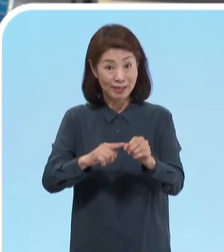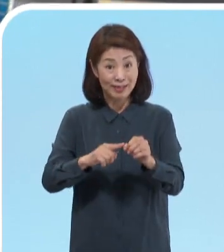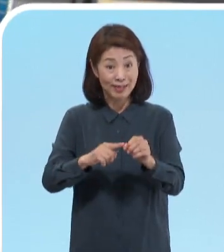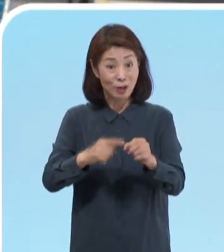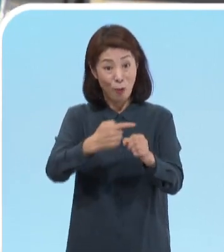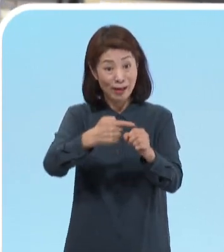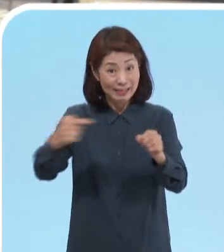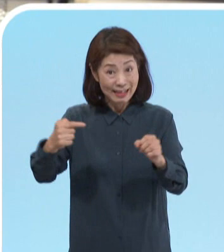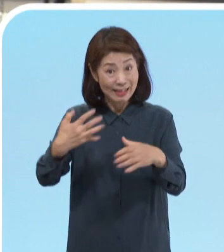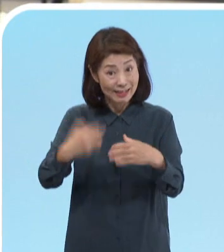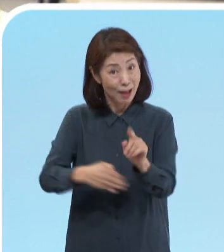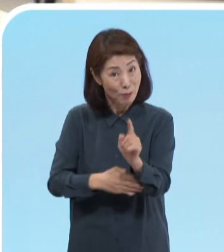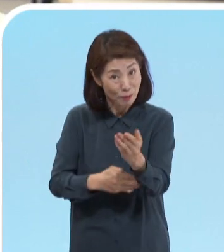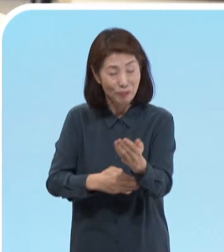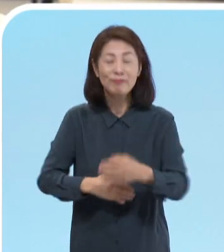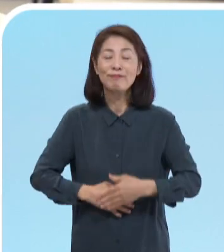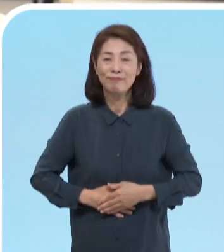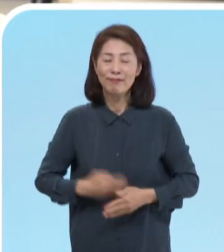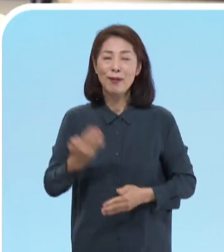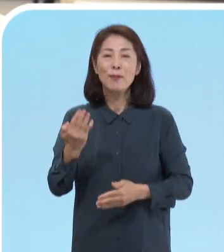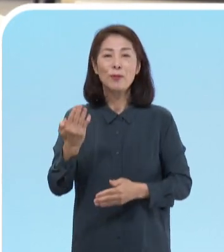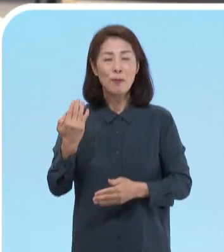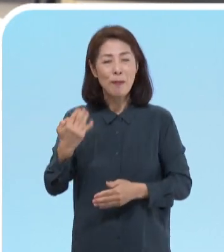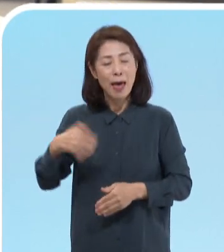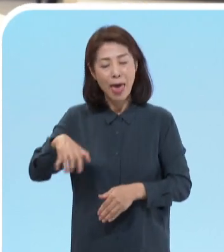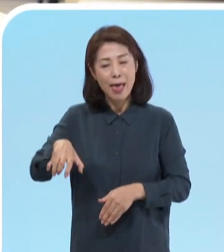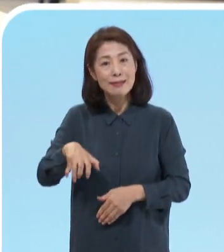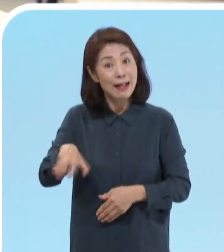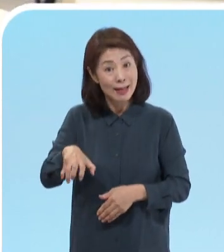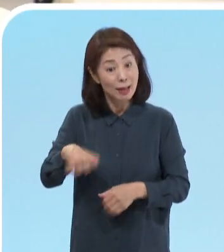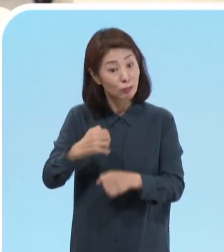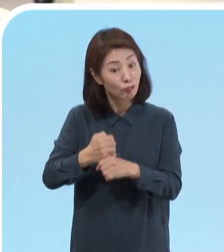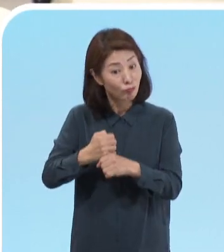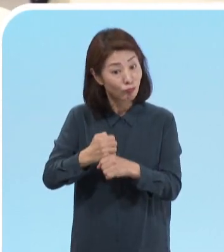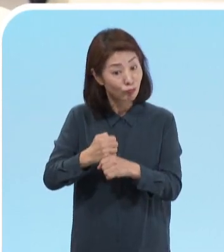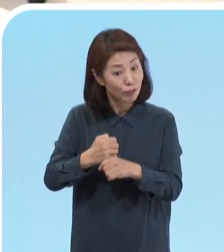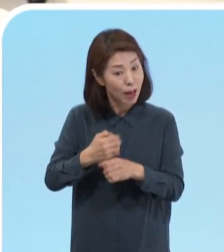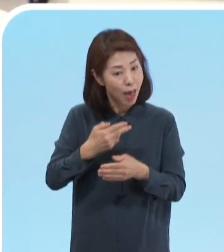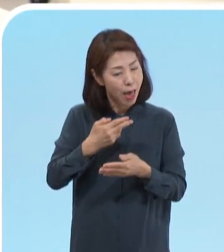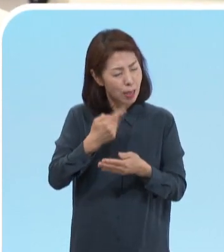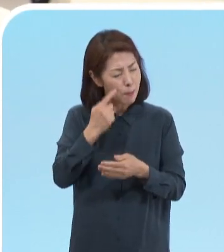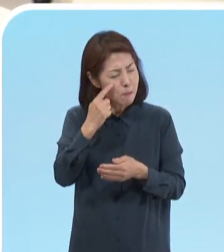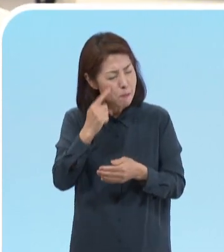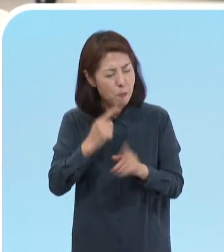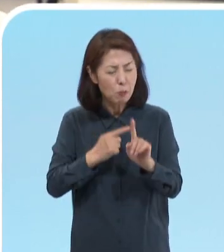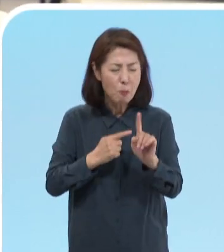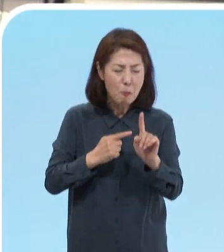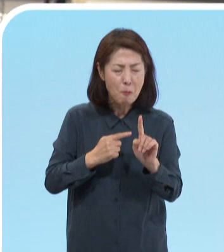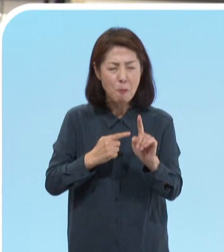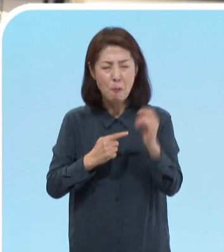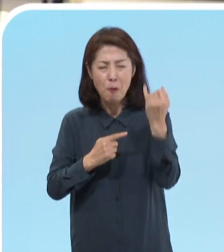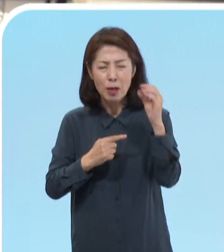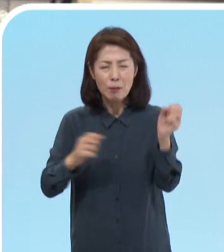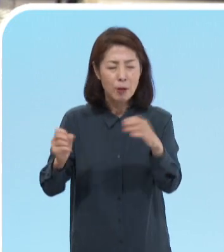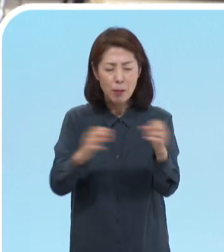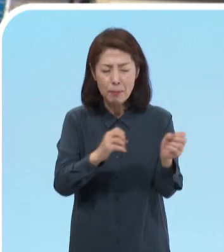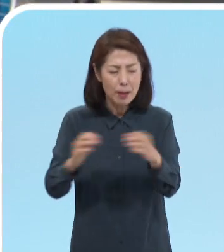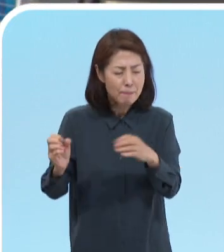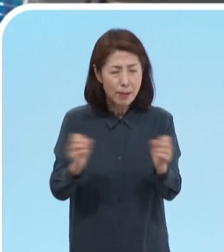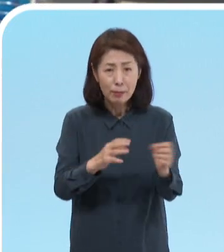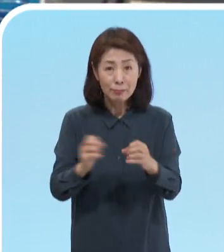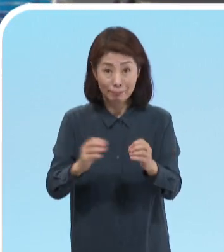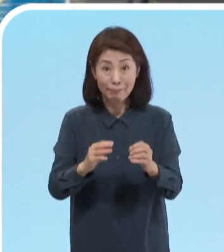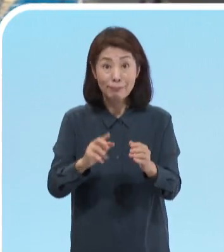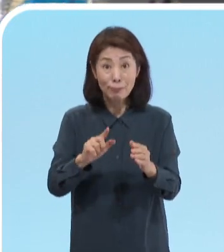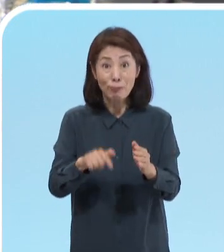今年の新入部員は、 この前もなんかゼリー食べてみんなで意見、どこがいいかとかどこがちょ